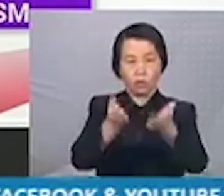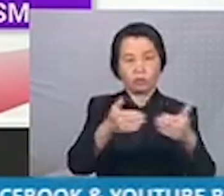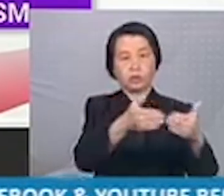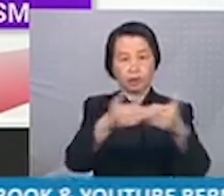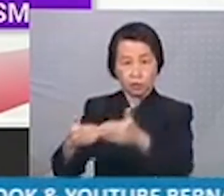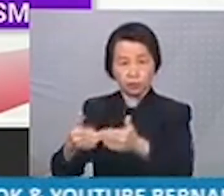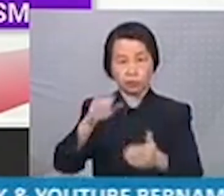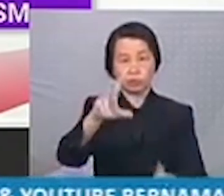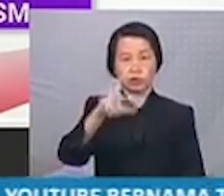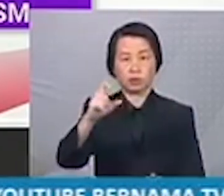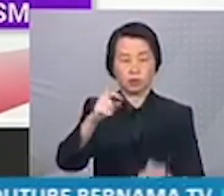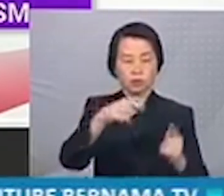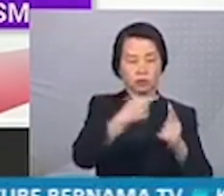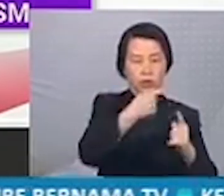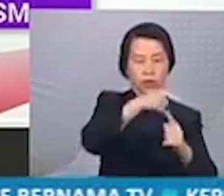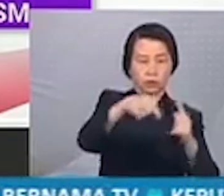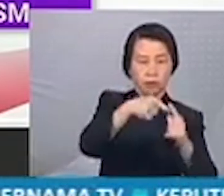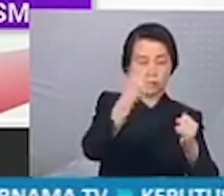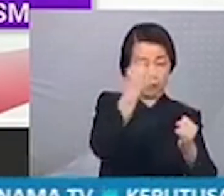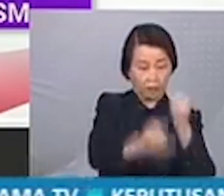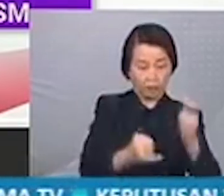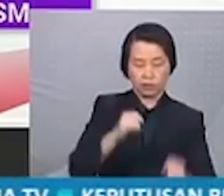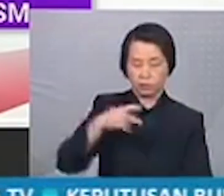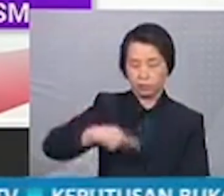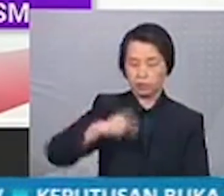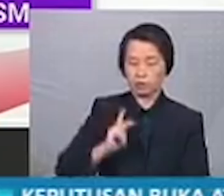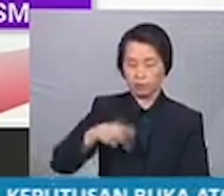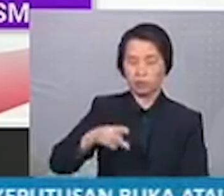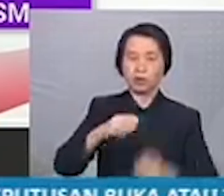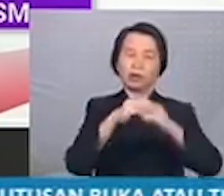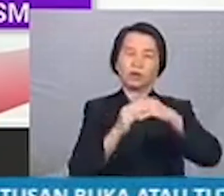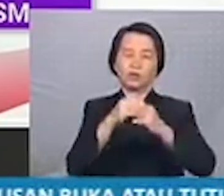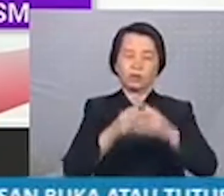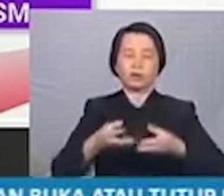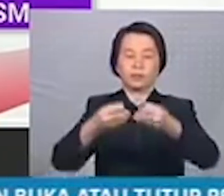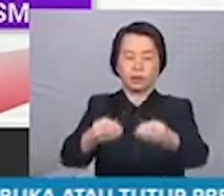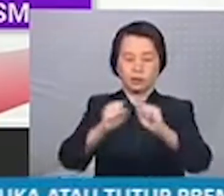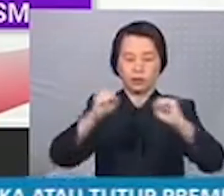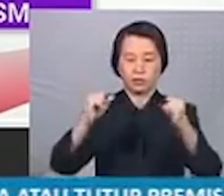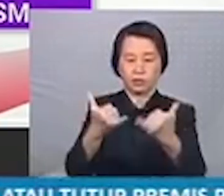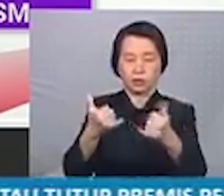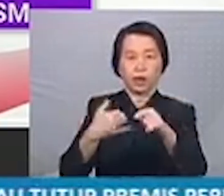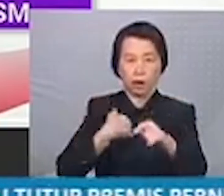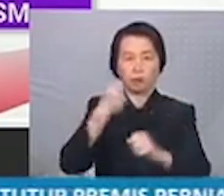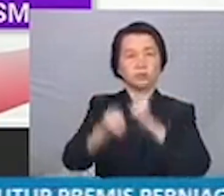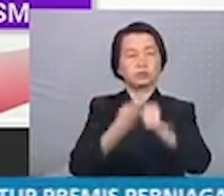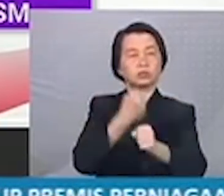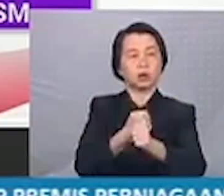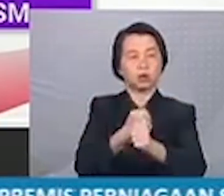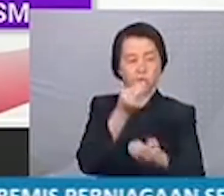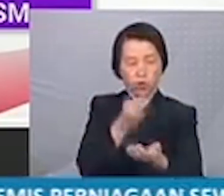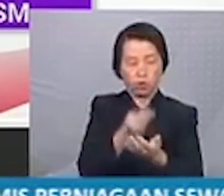kepada tareh terakhir pipi kelonggaran ini diberikan pada syari'at yang mempunyai tahun